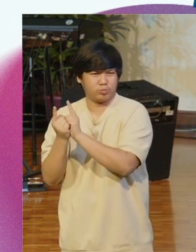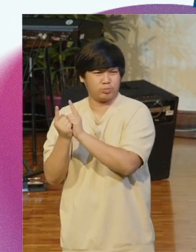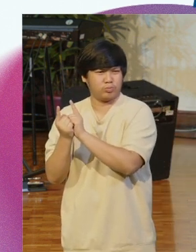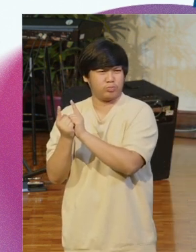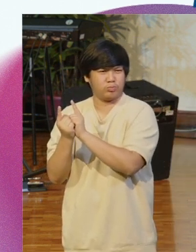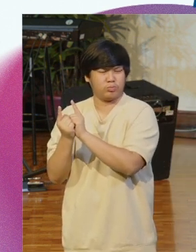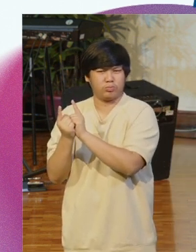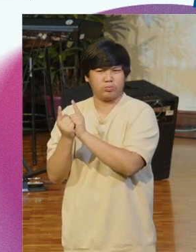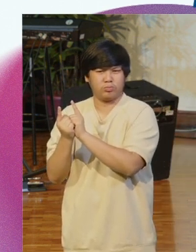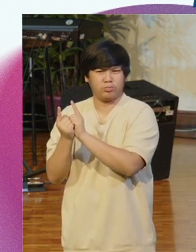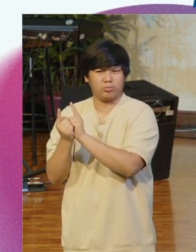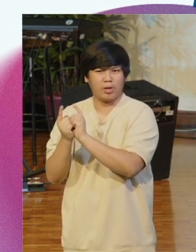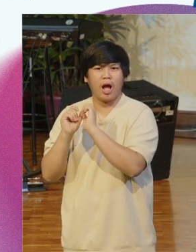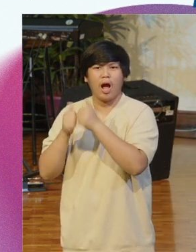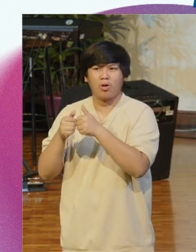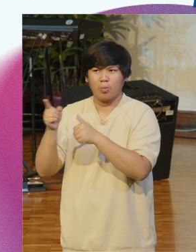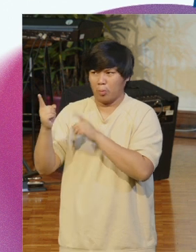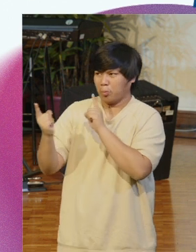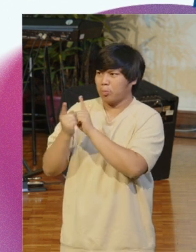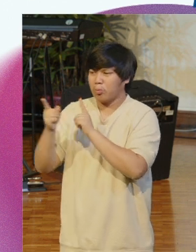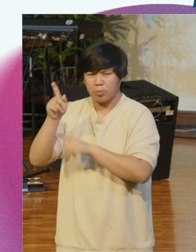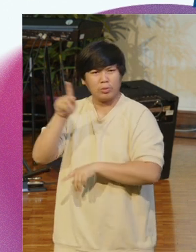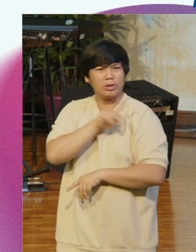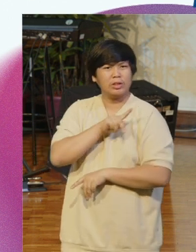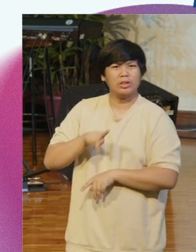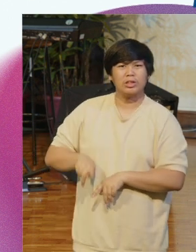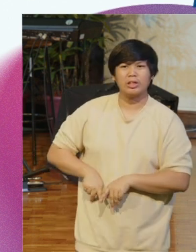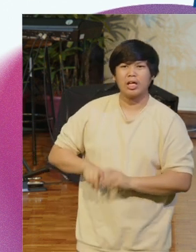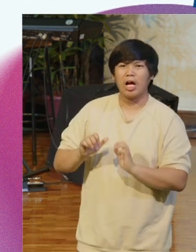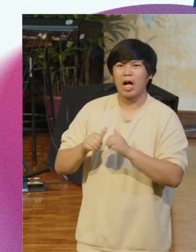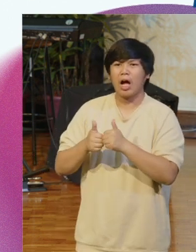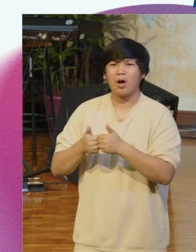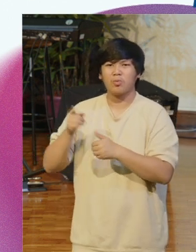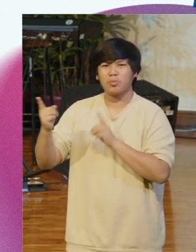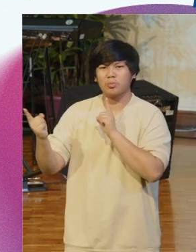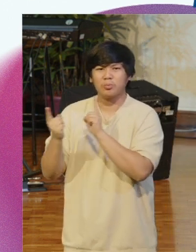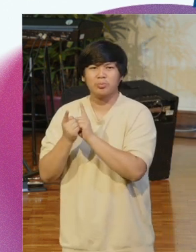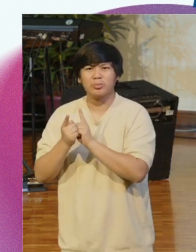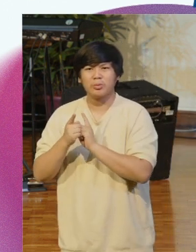isang pinakamataas sa lahat, isang supremo, kumbaga.